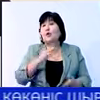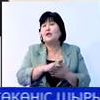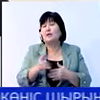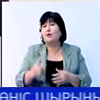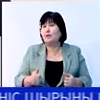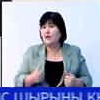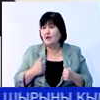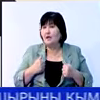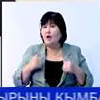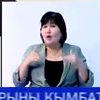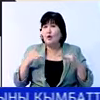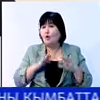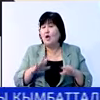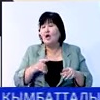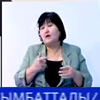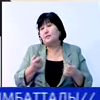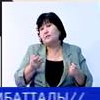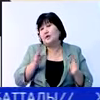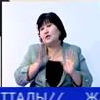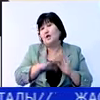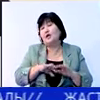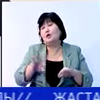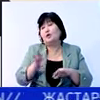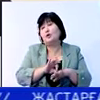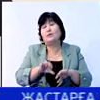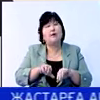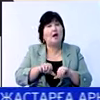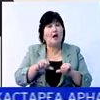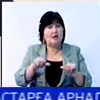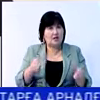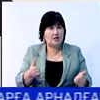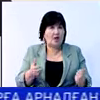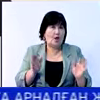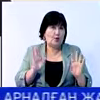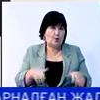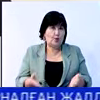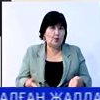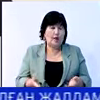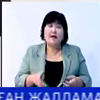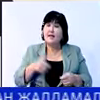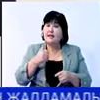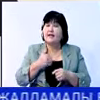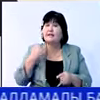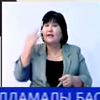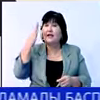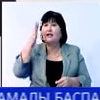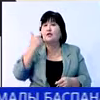күреспеуі, жай әшейін үйленіп ажыраса салу. Негізгі идеясы